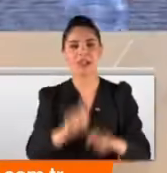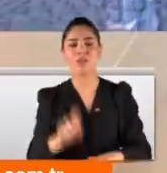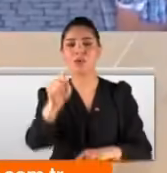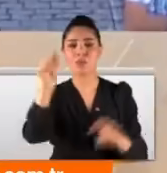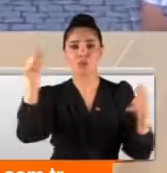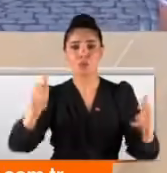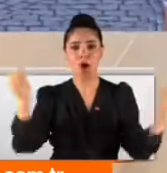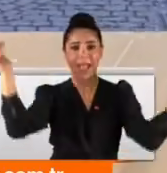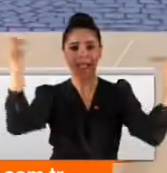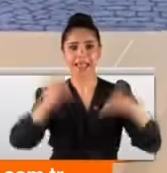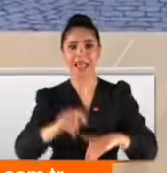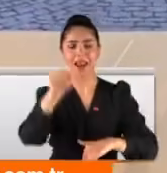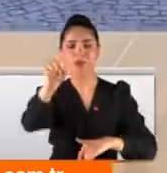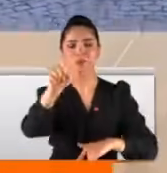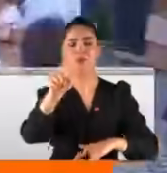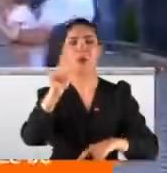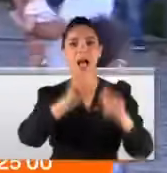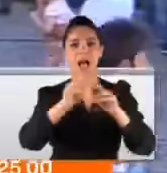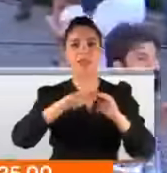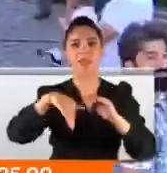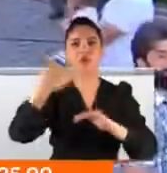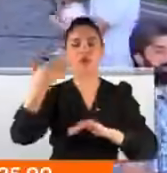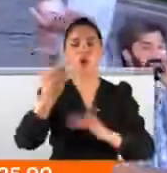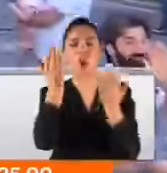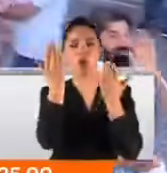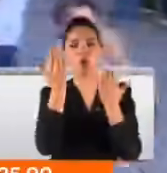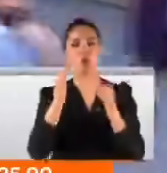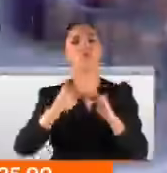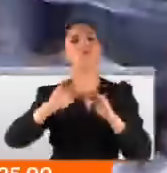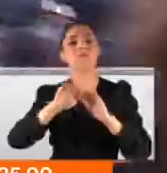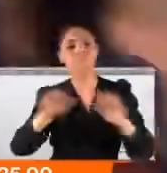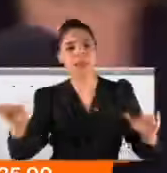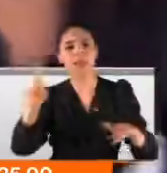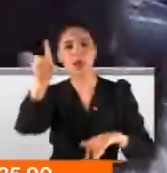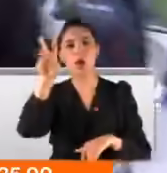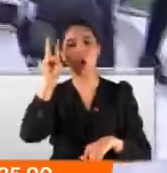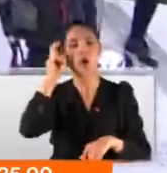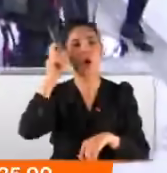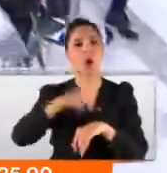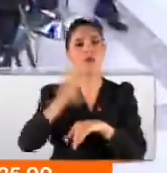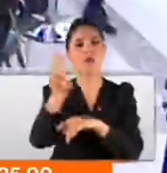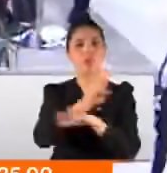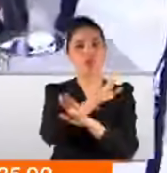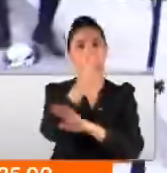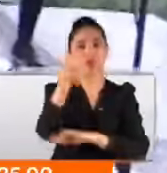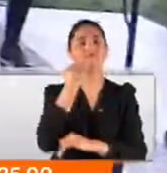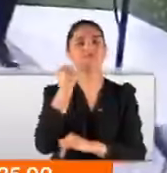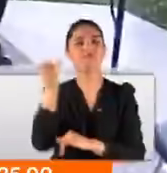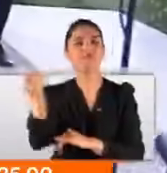gelenler buradaki anıtın ardından şehitlerimize dua ettikten sonra o hafıza müzesine gidiyor, orayı